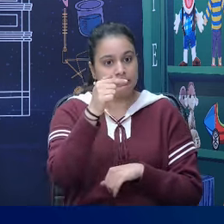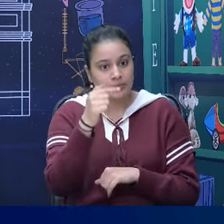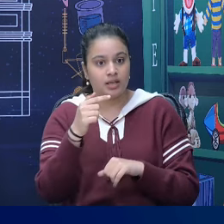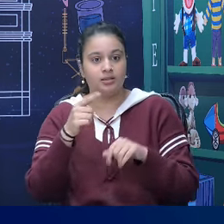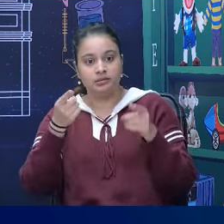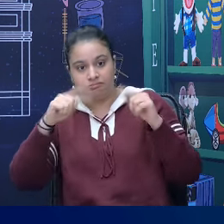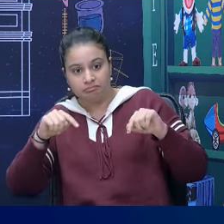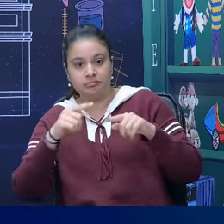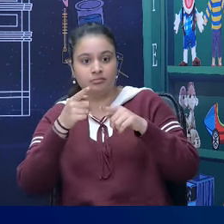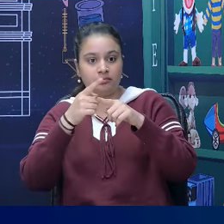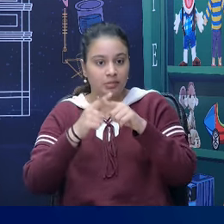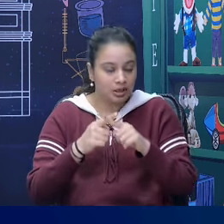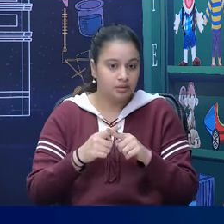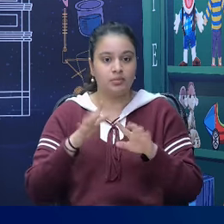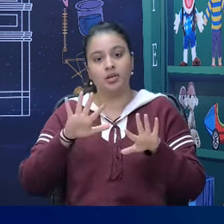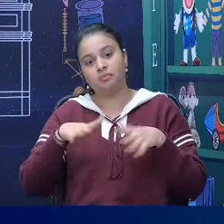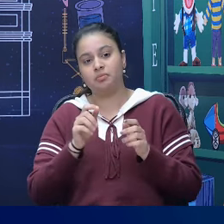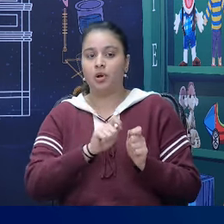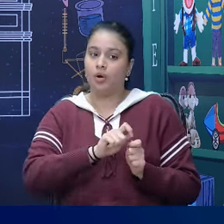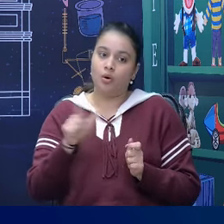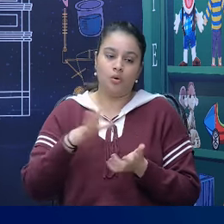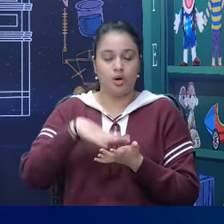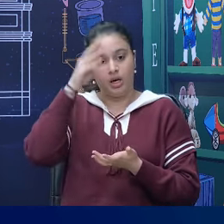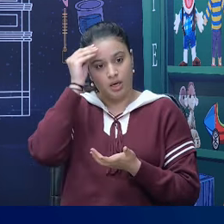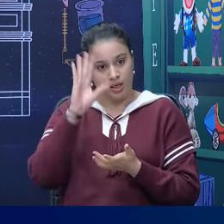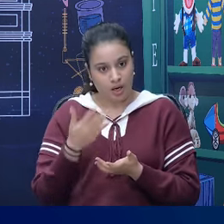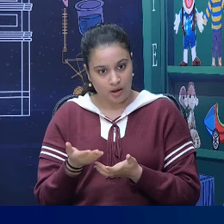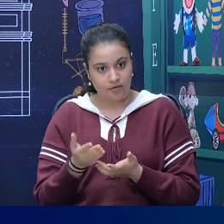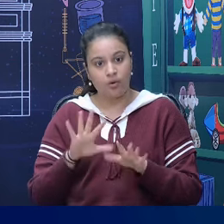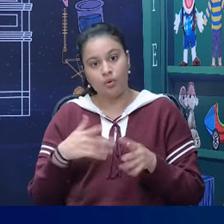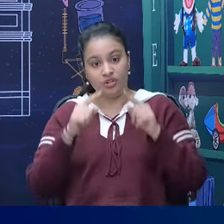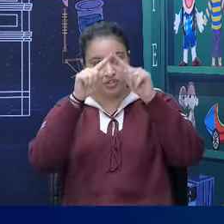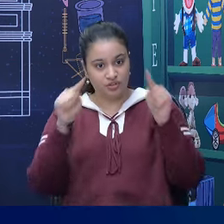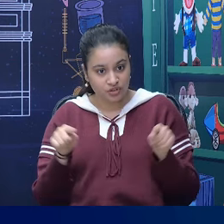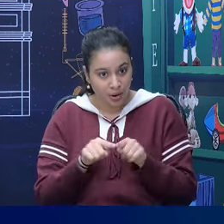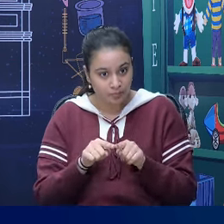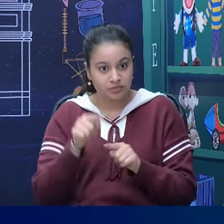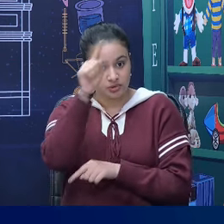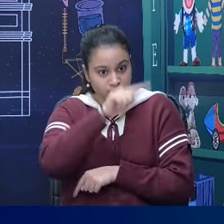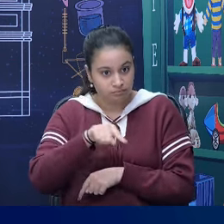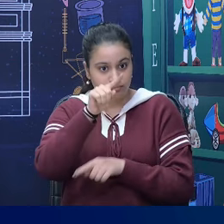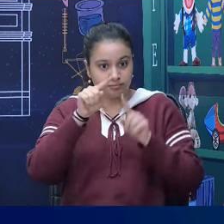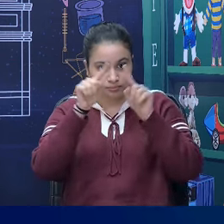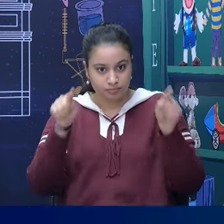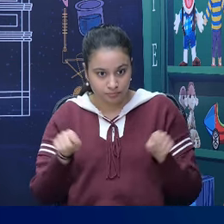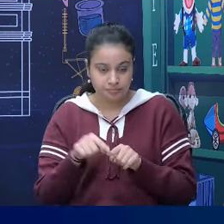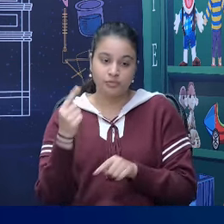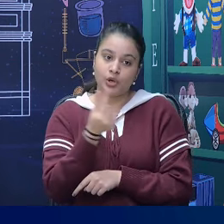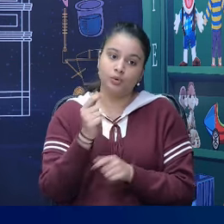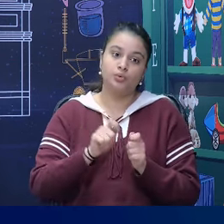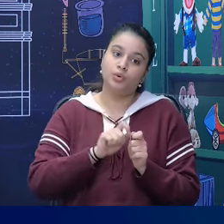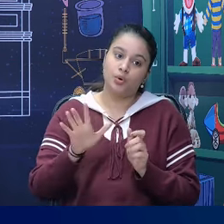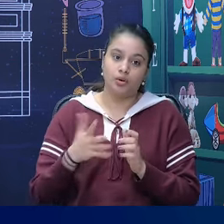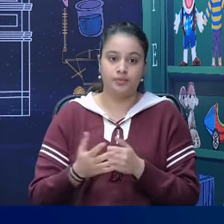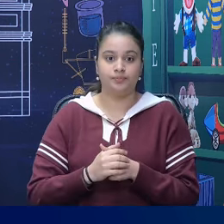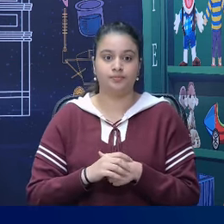उसको जोड़ेगा उसकी पढ़ाई आप काम आएगी आपने शेप्स पढ़ी जी वो भी काम आए बिल्कुल और मैम क्योंकि